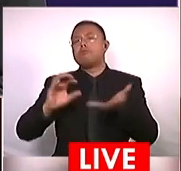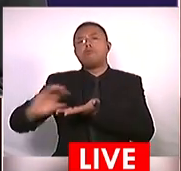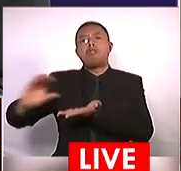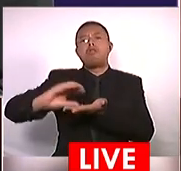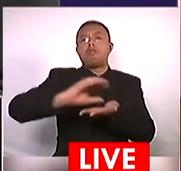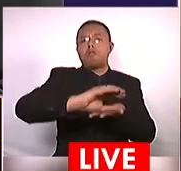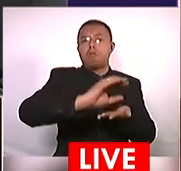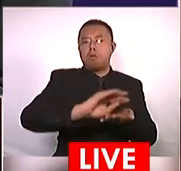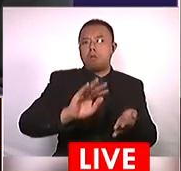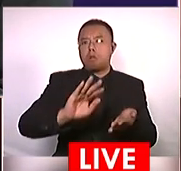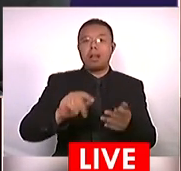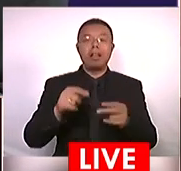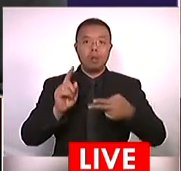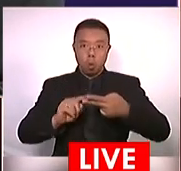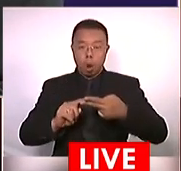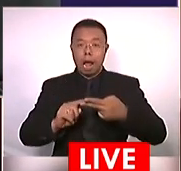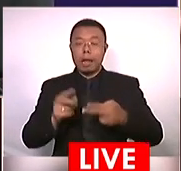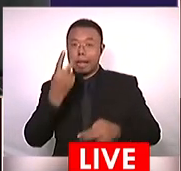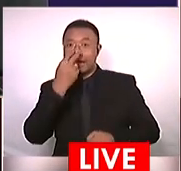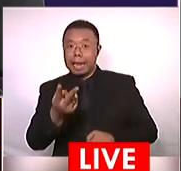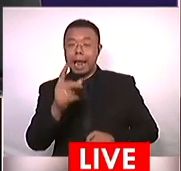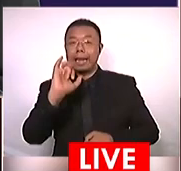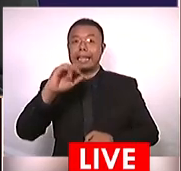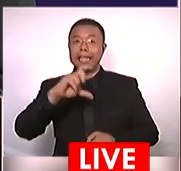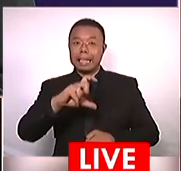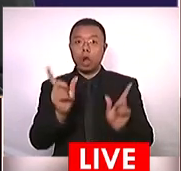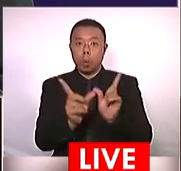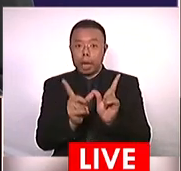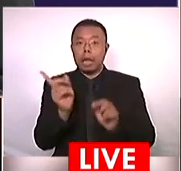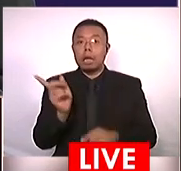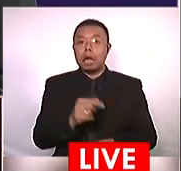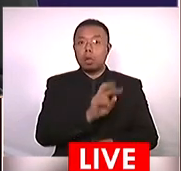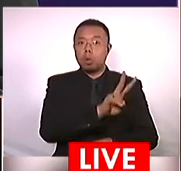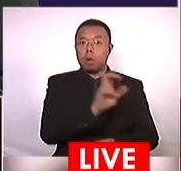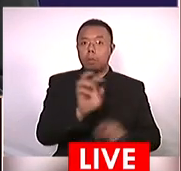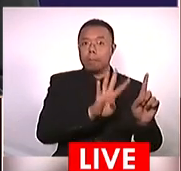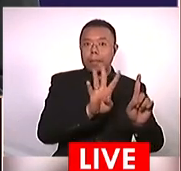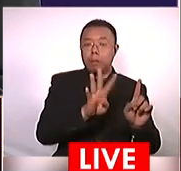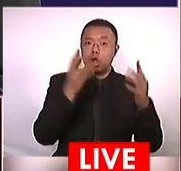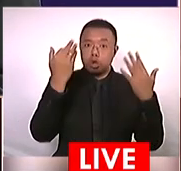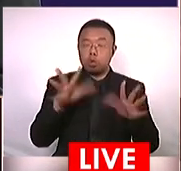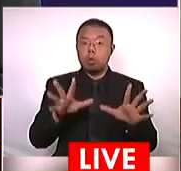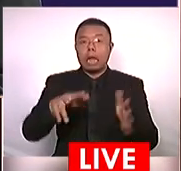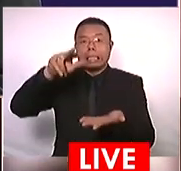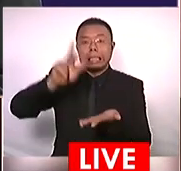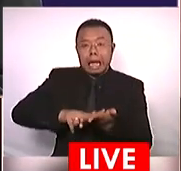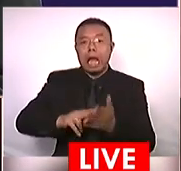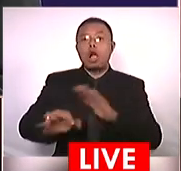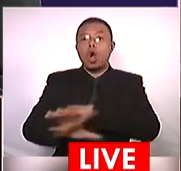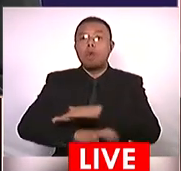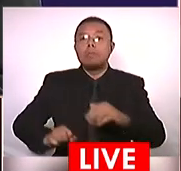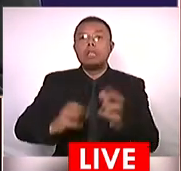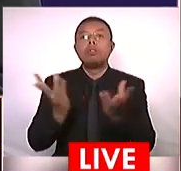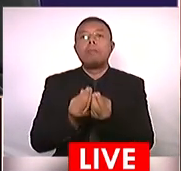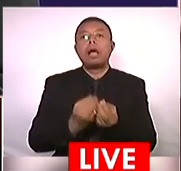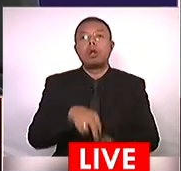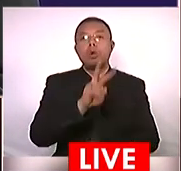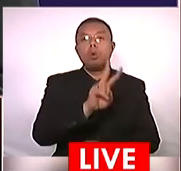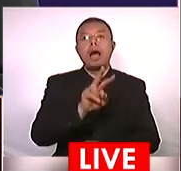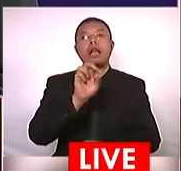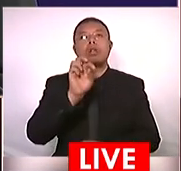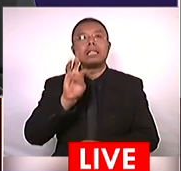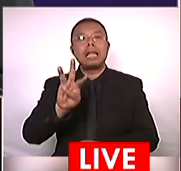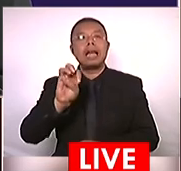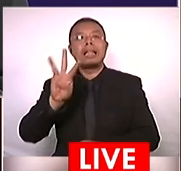biasa Kemudian yang ditemukan oleh ICW sejak tahun 2014 yang sudah inkrah korupsi itu ber apa